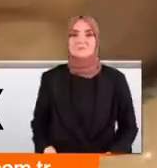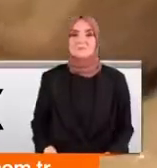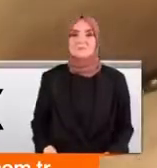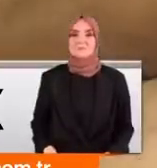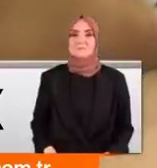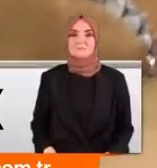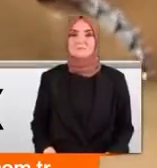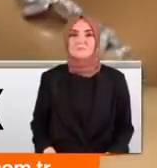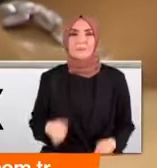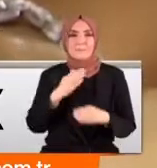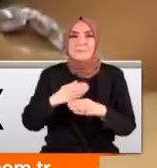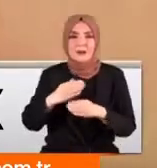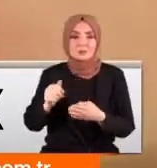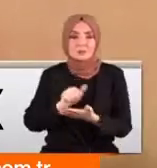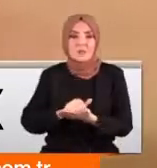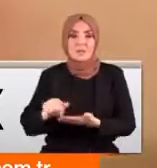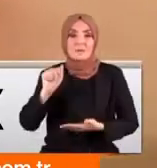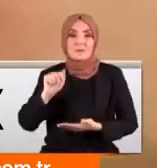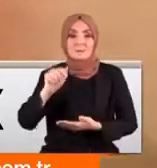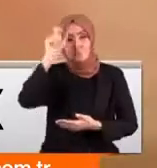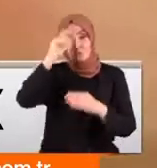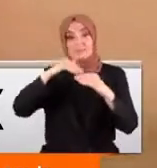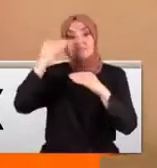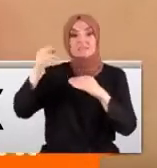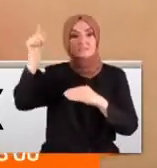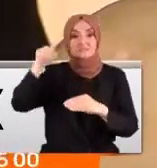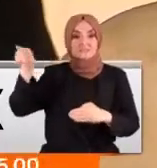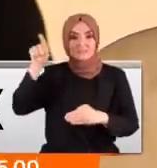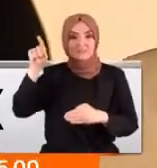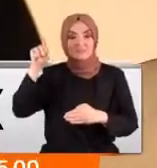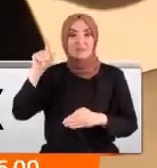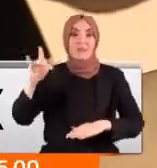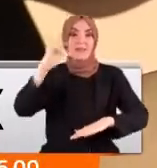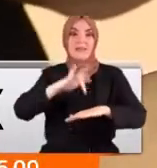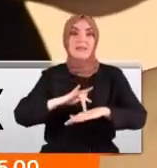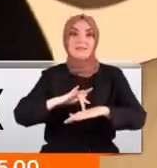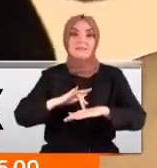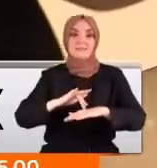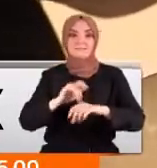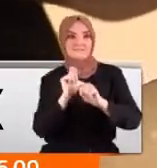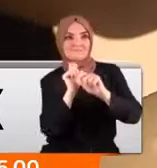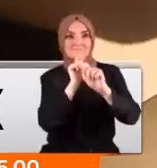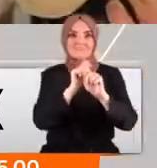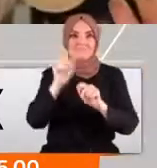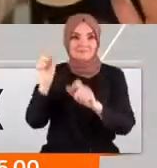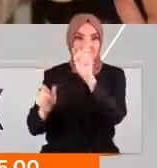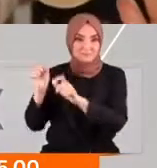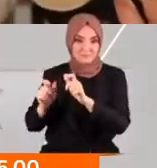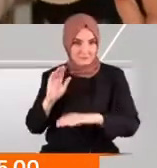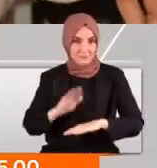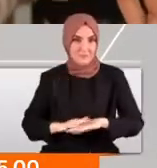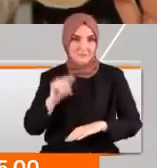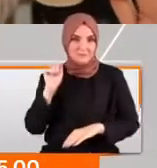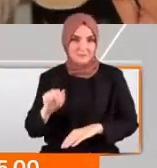Her bir parçası yurt dışındaki heykeltıraşlar tarafından yapılan, usta ellerde sanat eserine dönüşen reborn yeni doğan